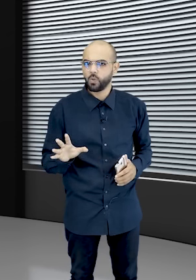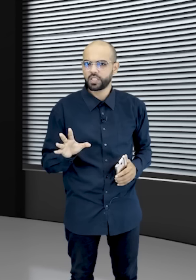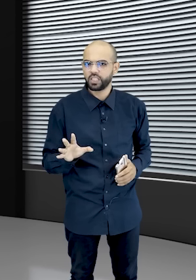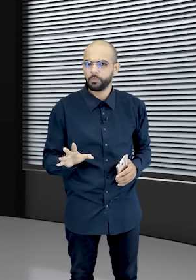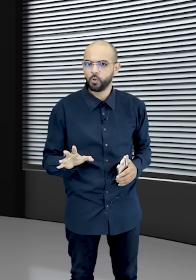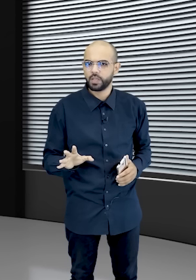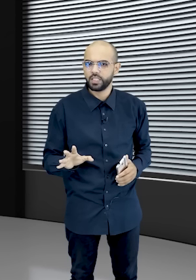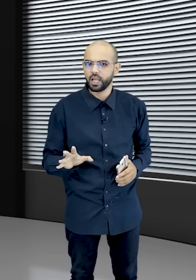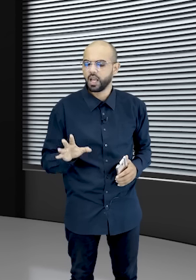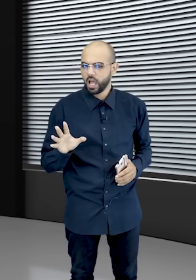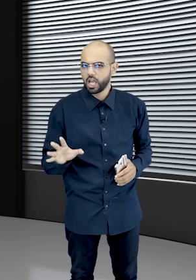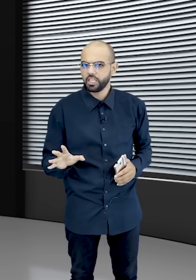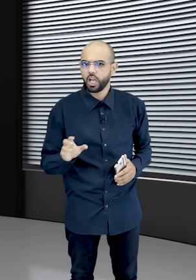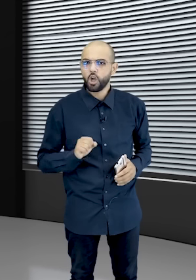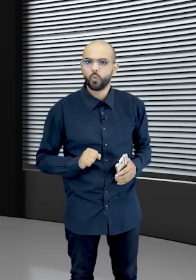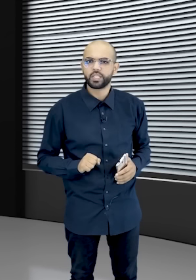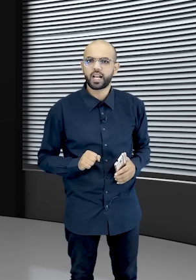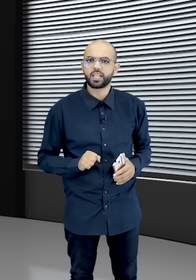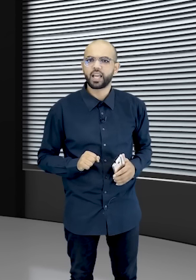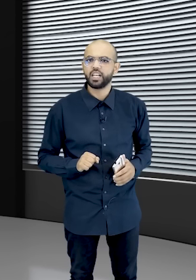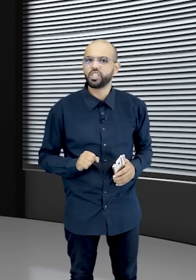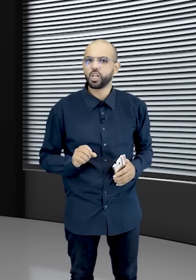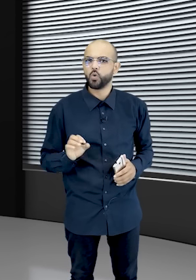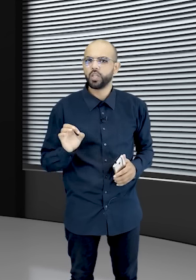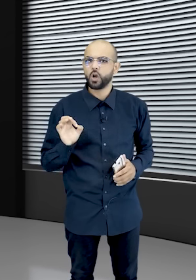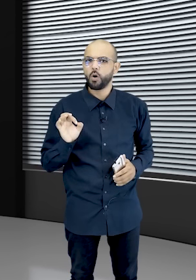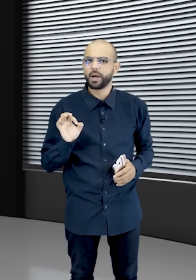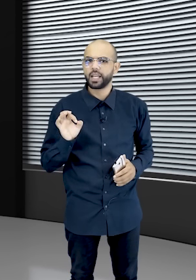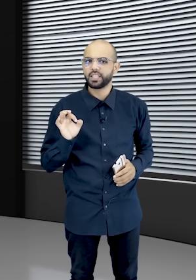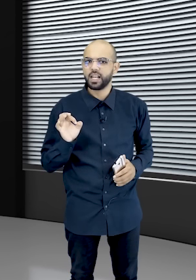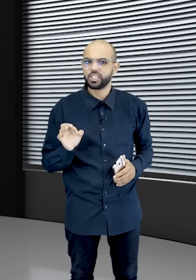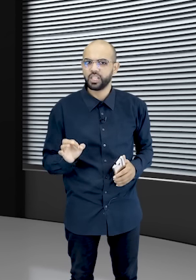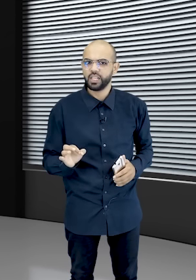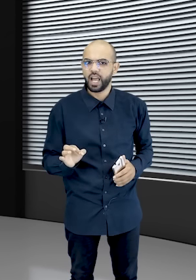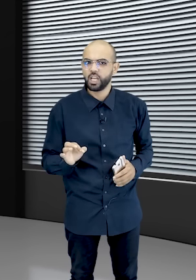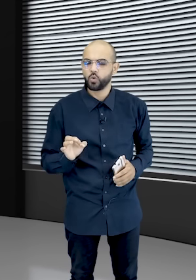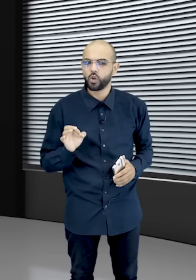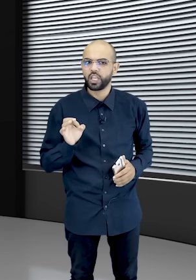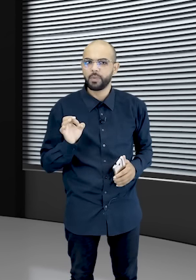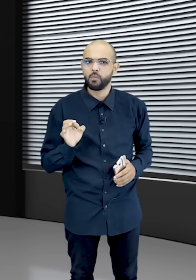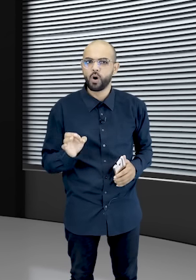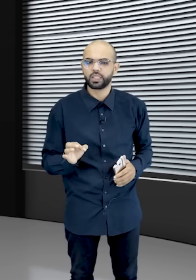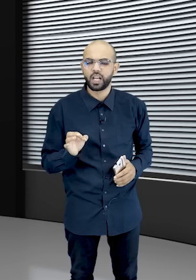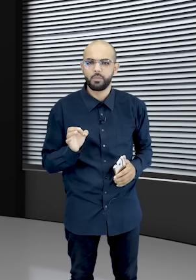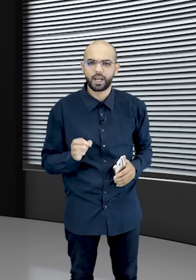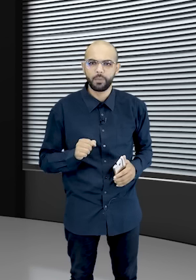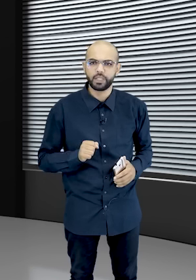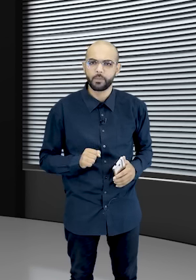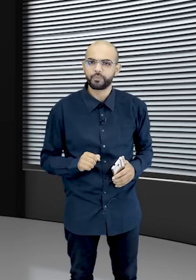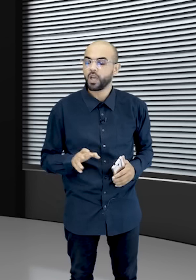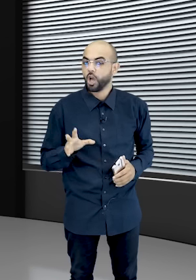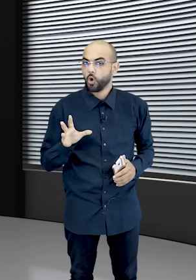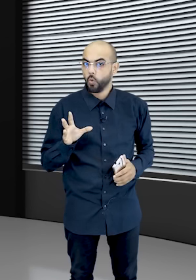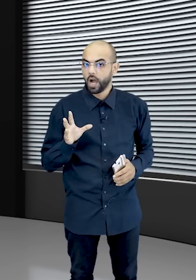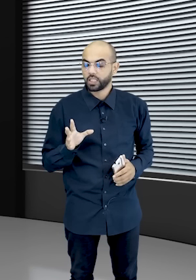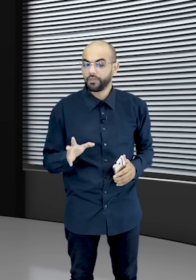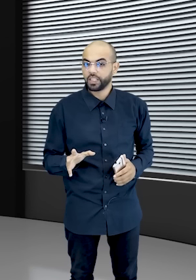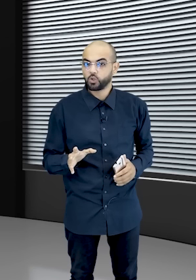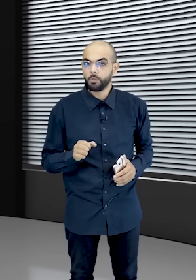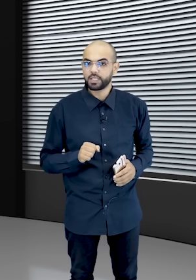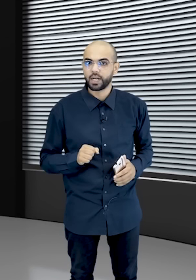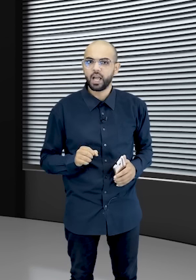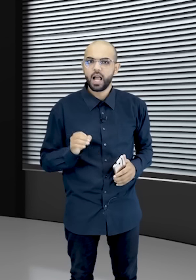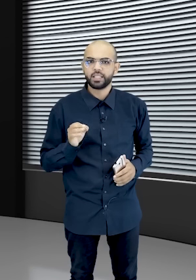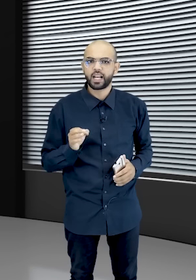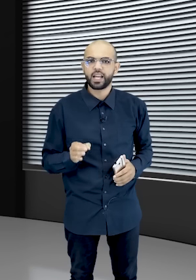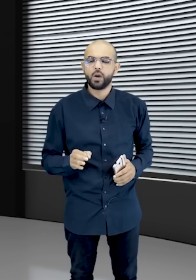عبر القنوات الدبلوماسية، أي وزارة الخارجية الكورية ومركز اللاجئين حيث يقيم المواطن المغربي. وأضاف